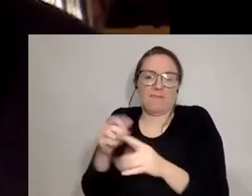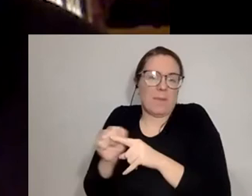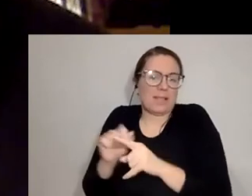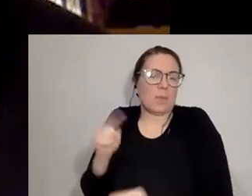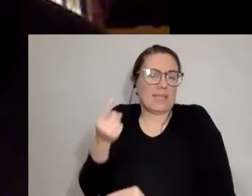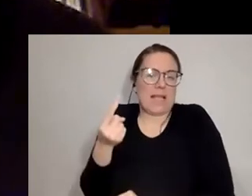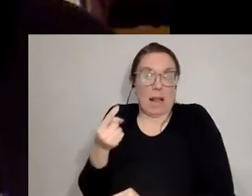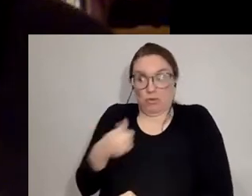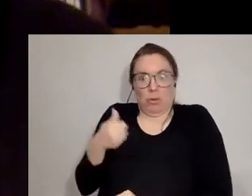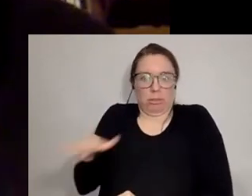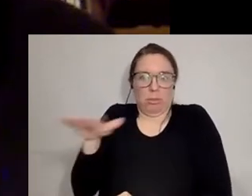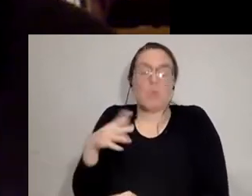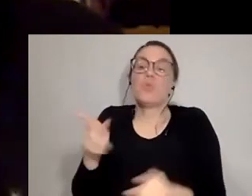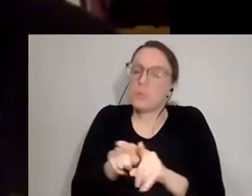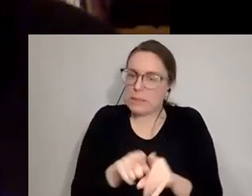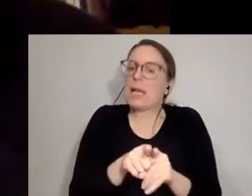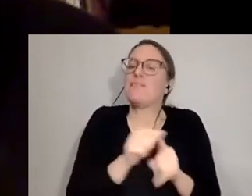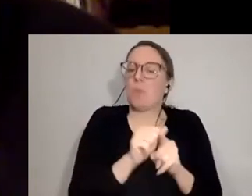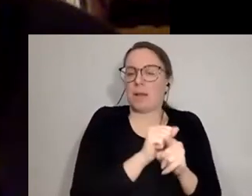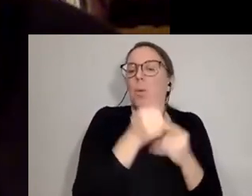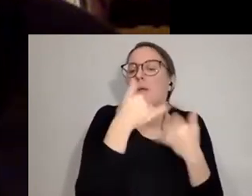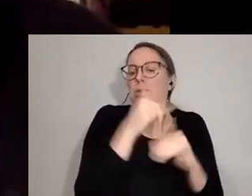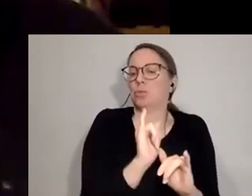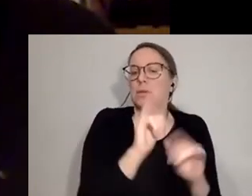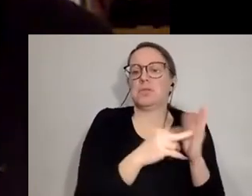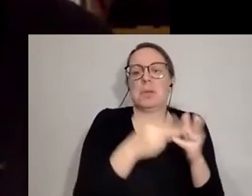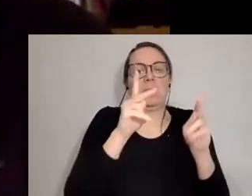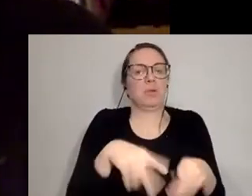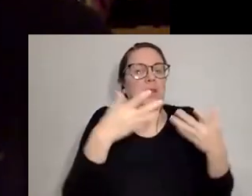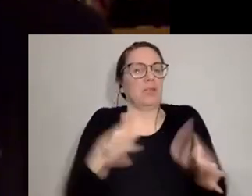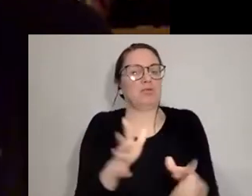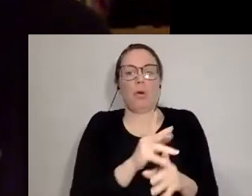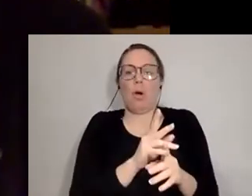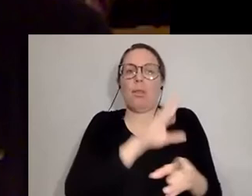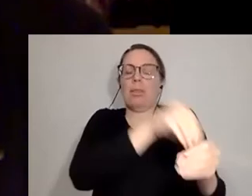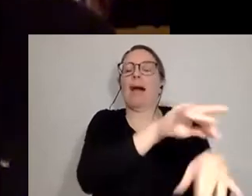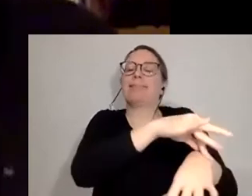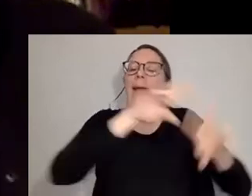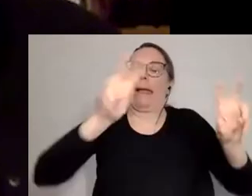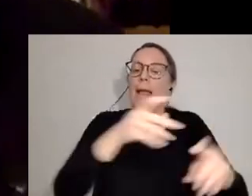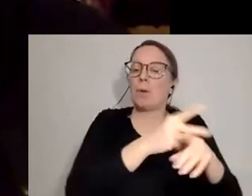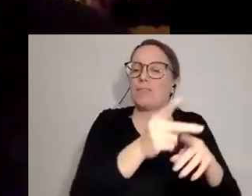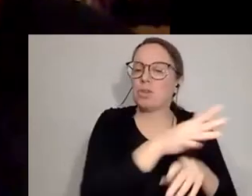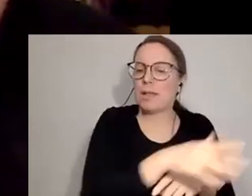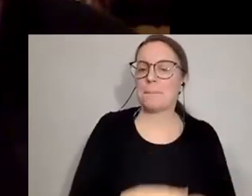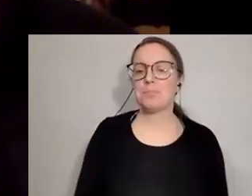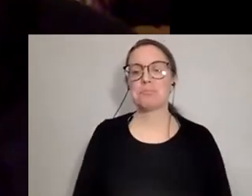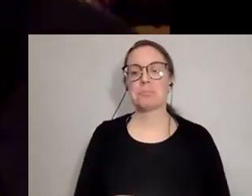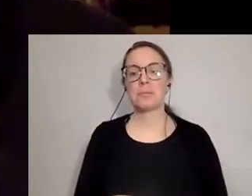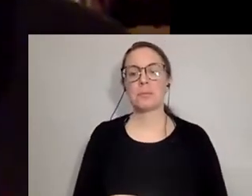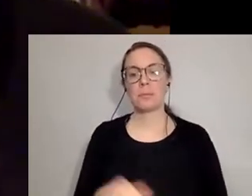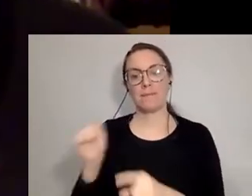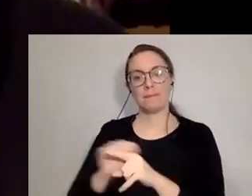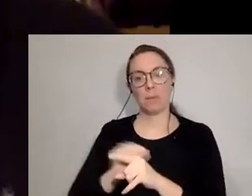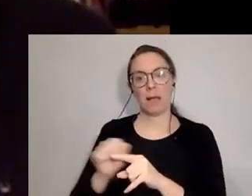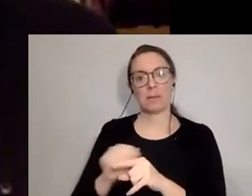étudiantes et des étudiants en formation continue, donc des gens qui sont déjà des professionnels de terrain. Cette formation, elle est pionnière en France